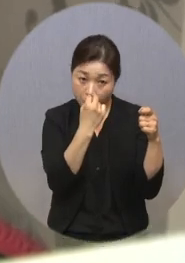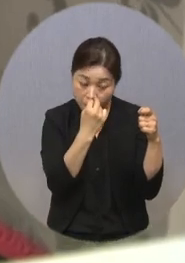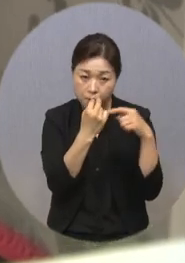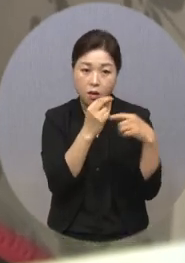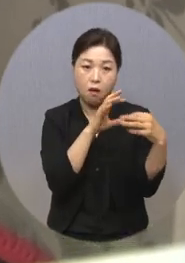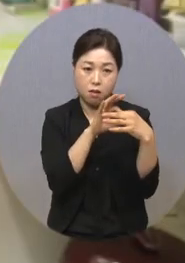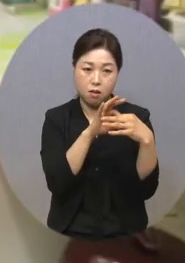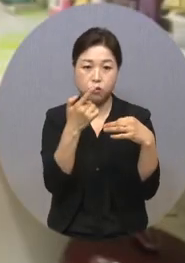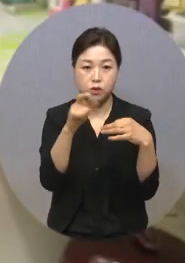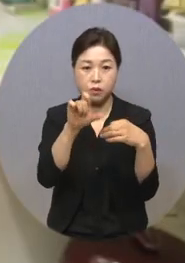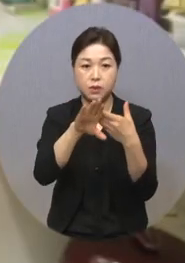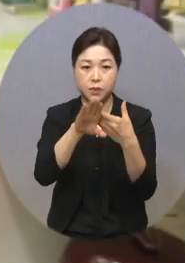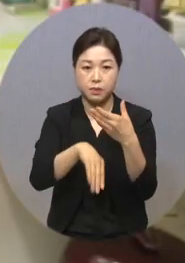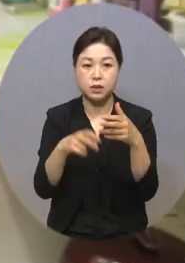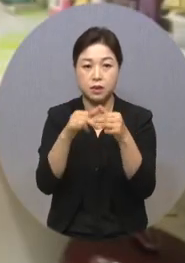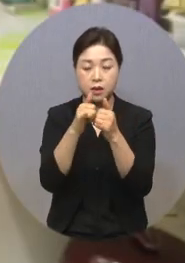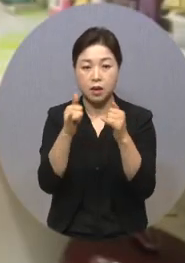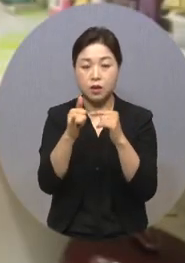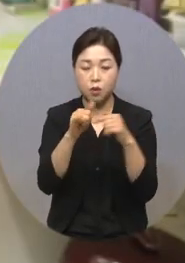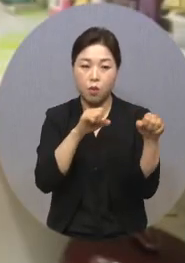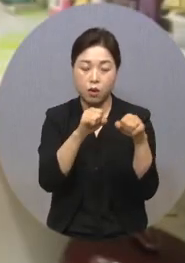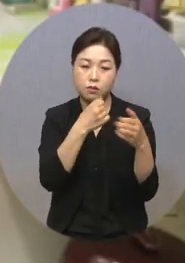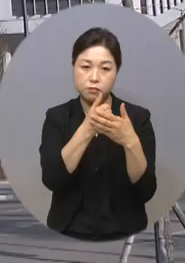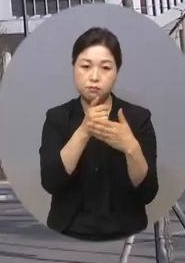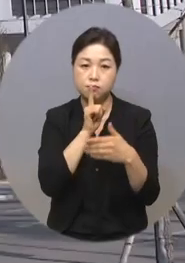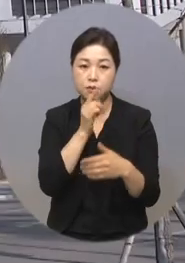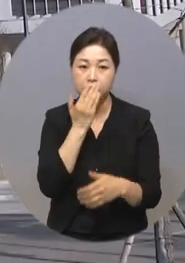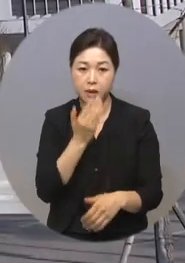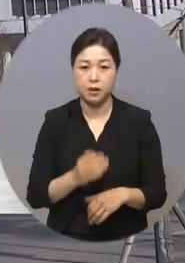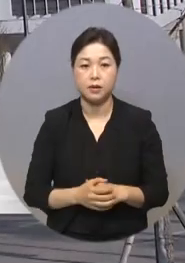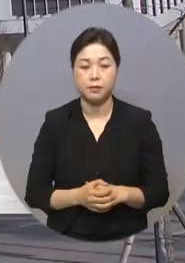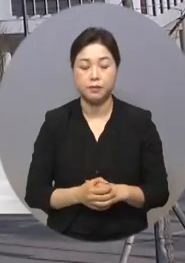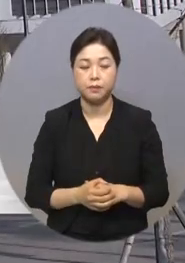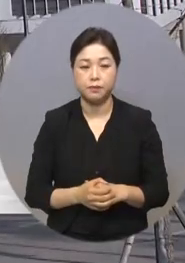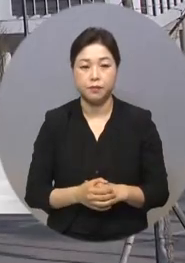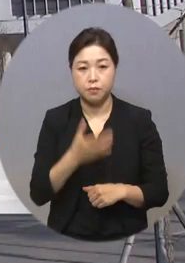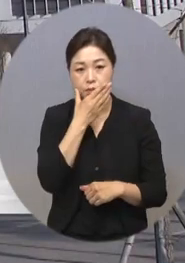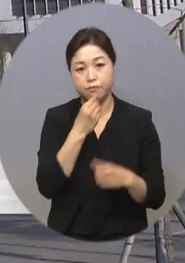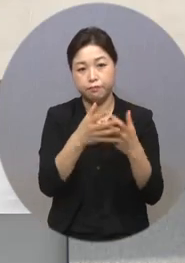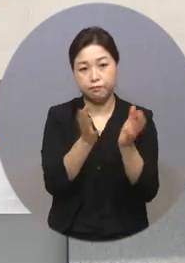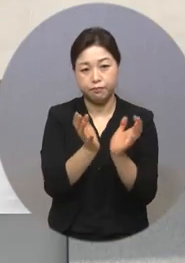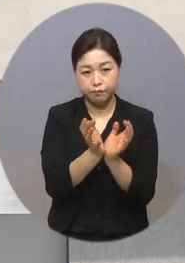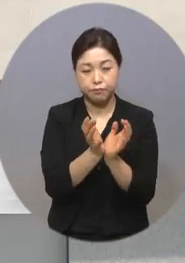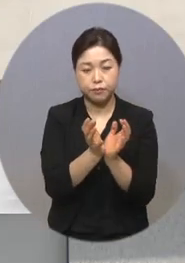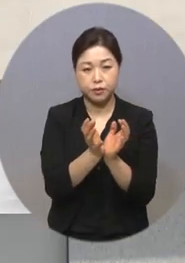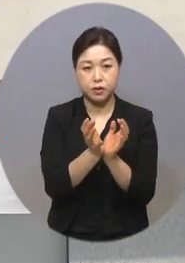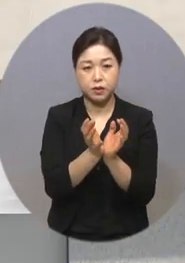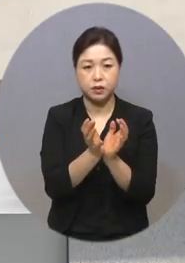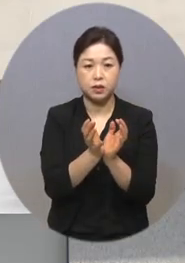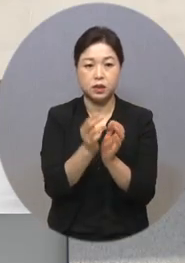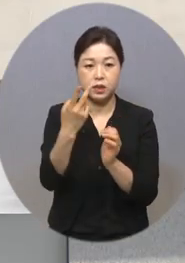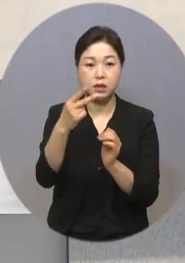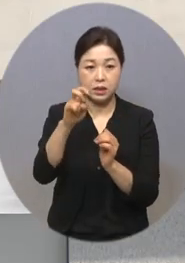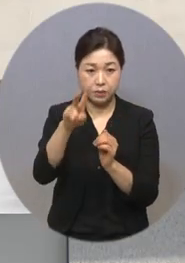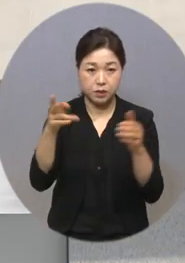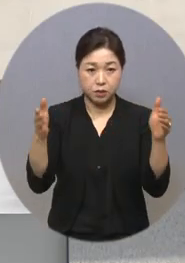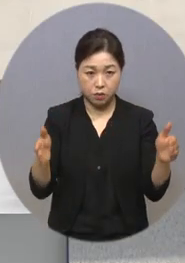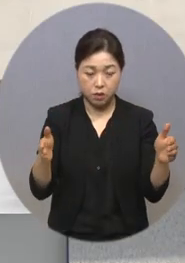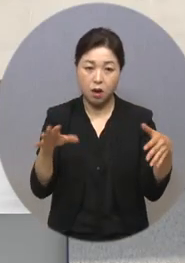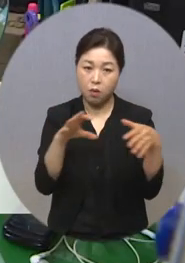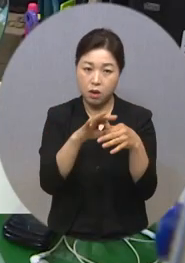활동 지원 서비스를 신청할 수 있게 됩니다 이를 위해 복지부는 연내에 관련 시스템 같이 침 등을